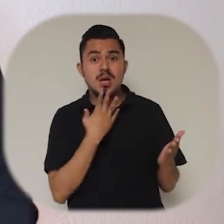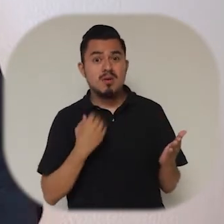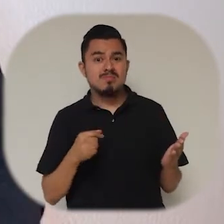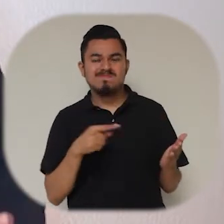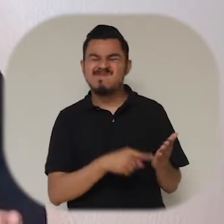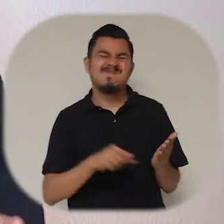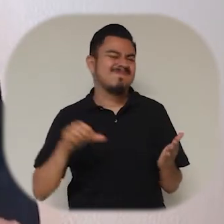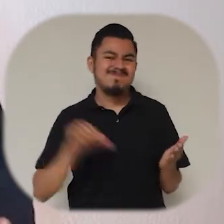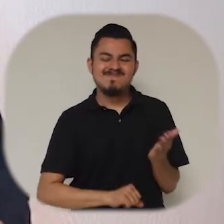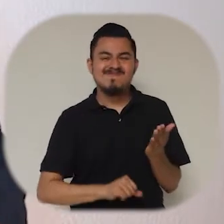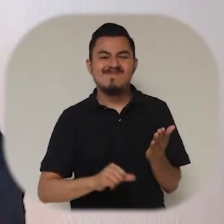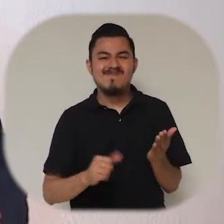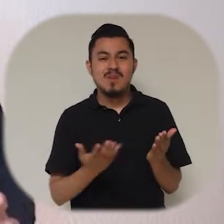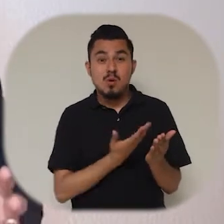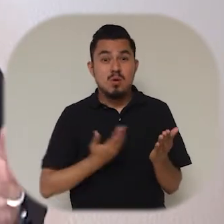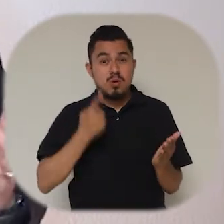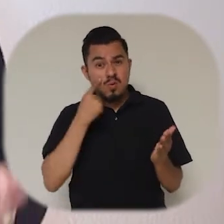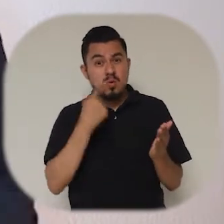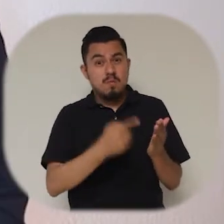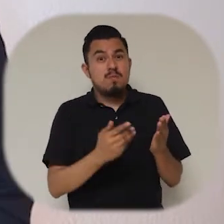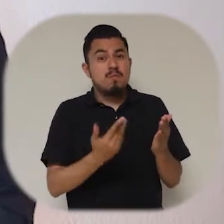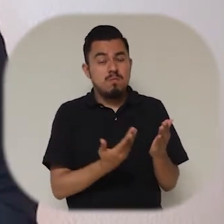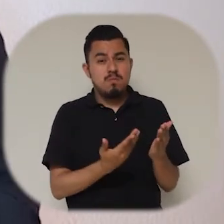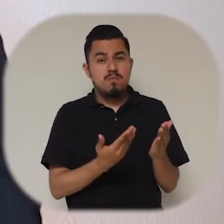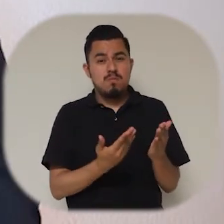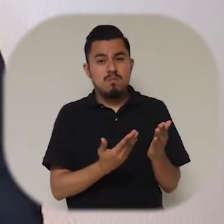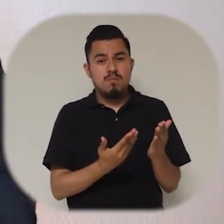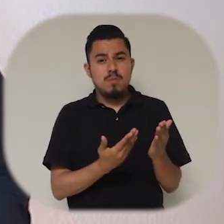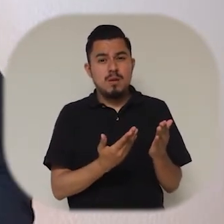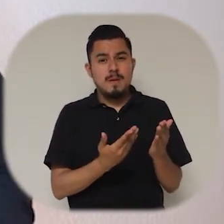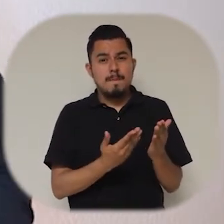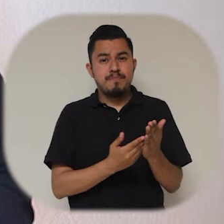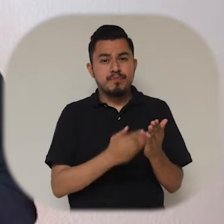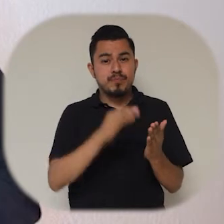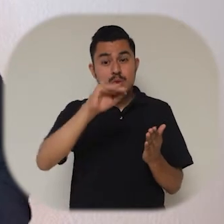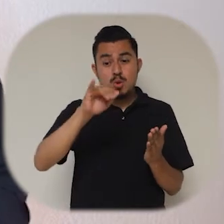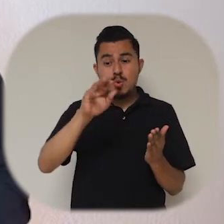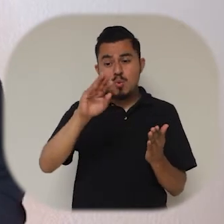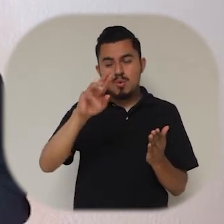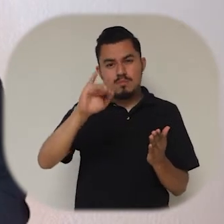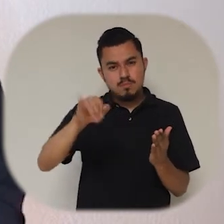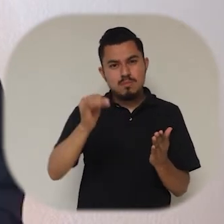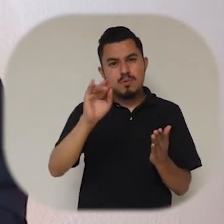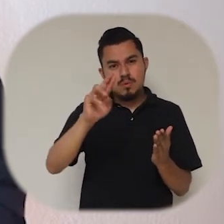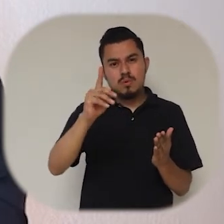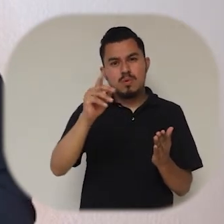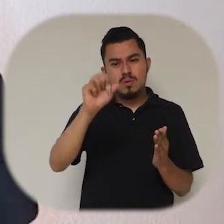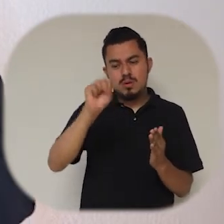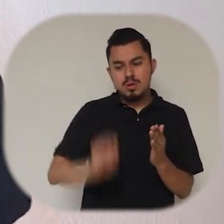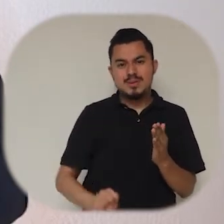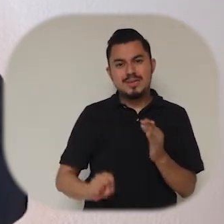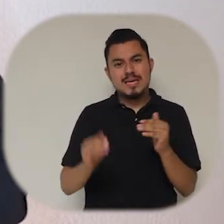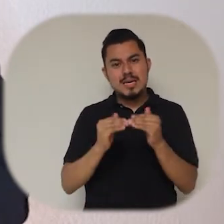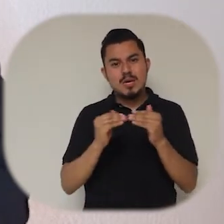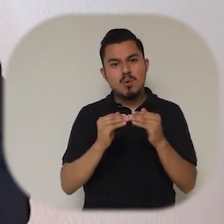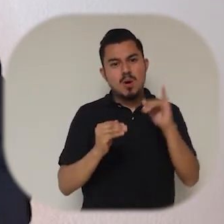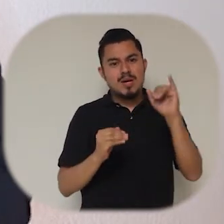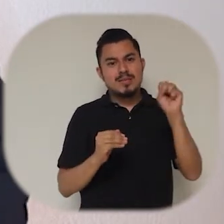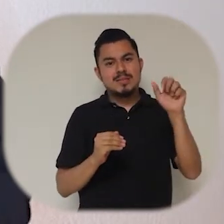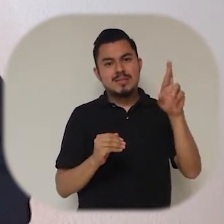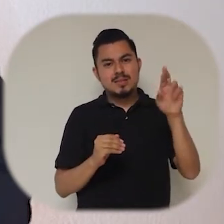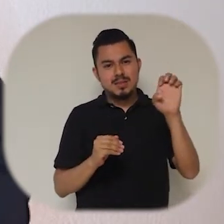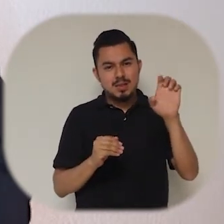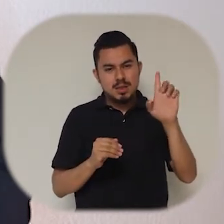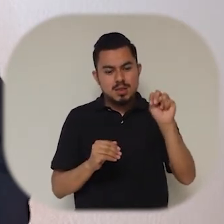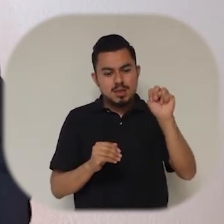그런 상황입니다. 그래서 사실은 이런 남유다와 북이스라엘의 역사를 계속 다루면서